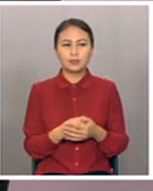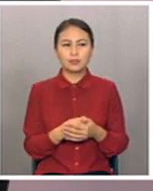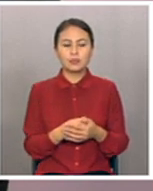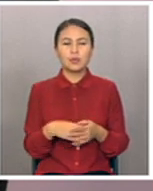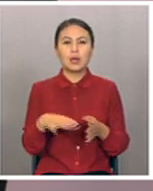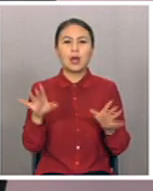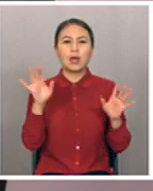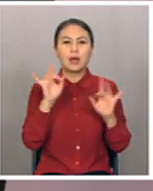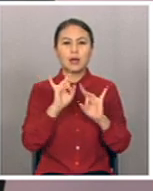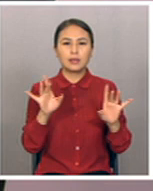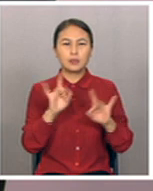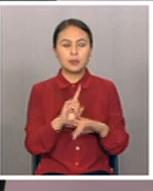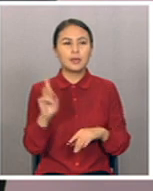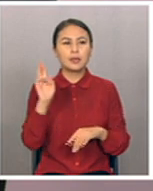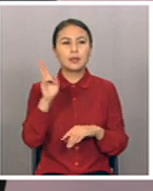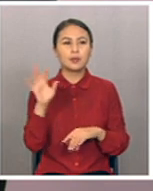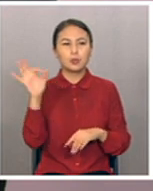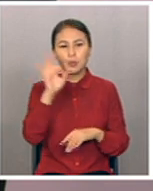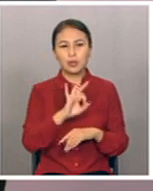Әңгіме кім туралы?